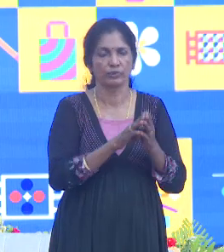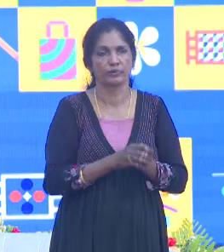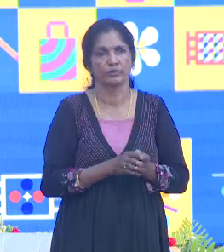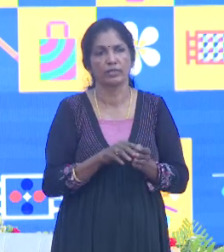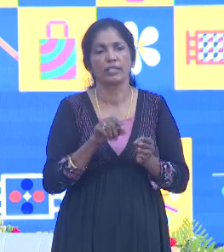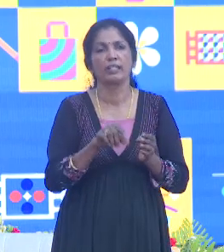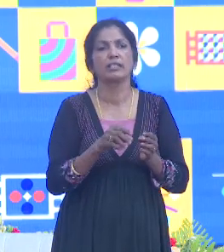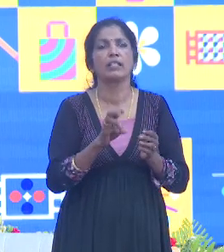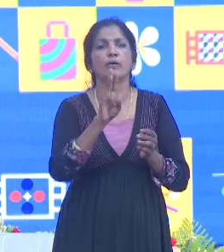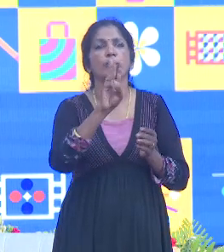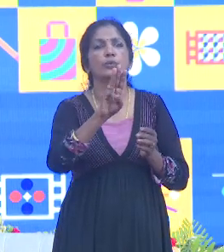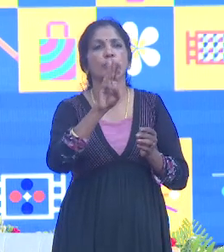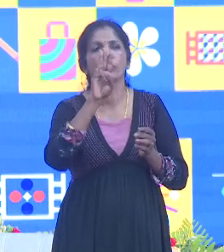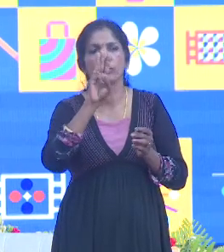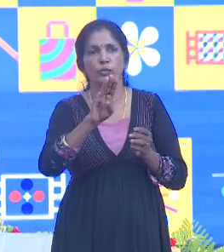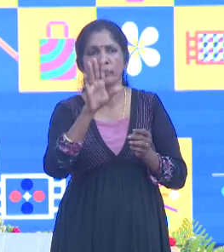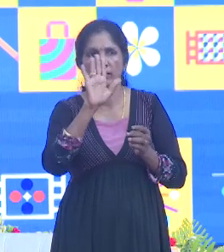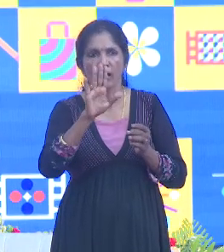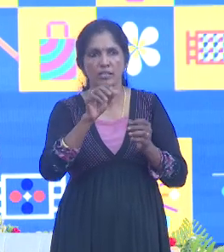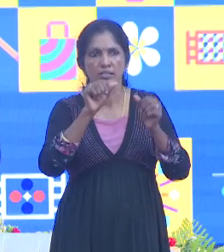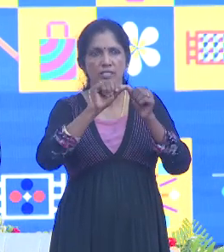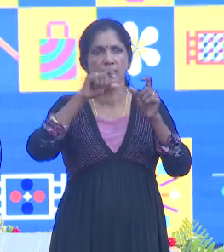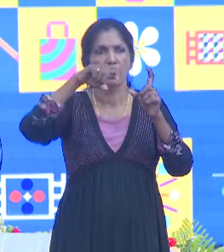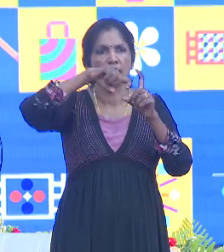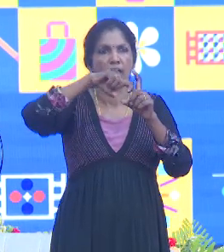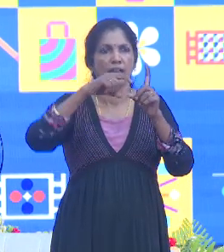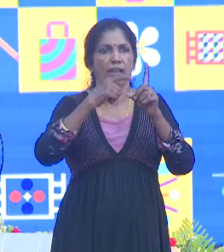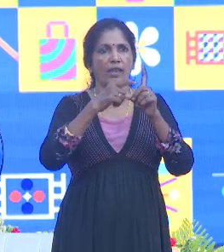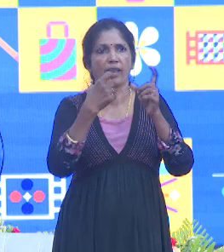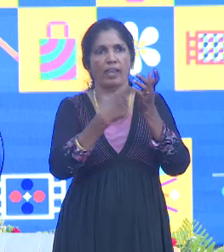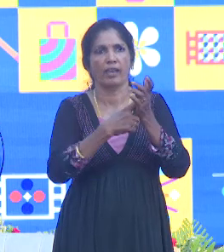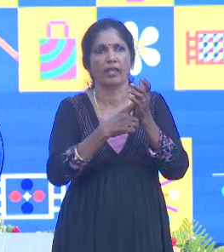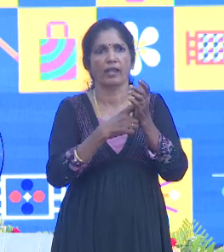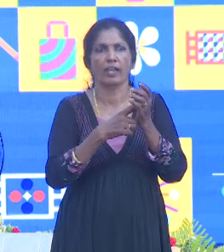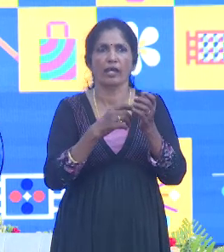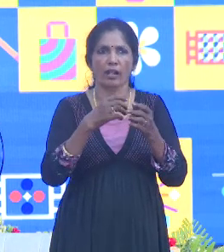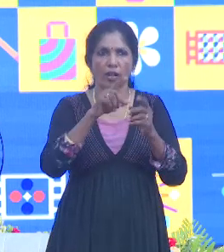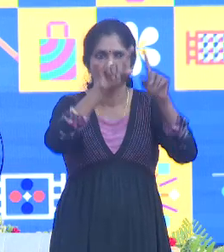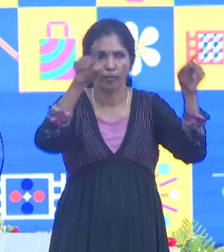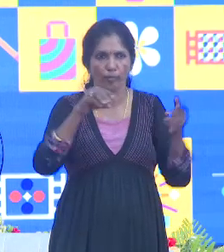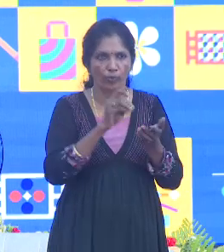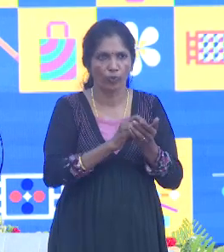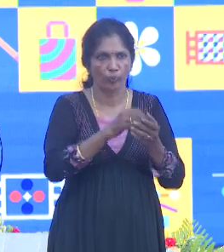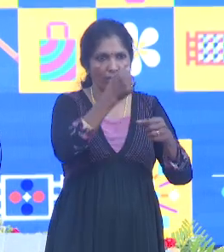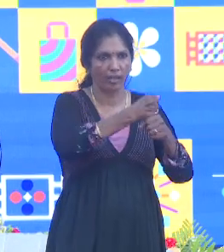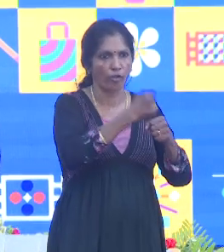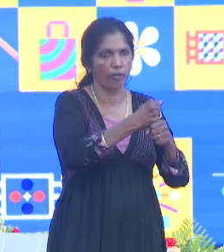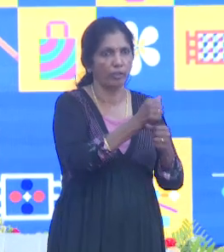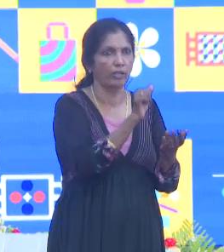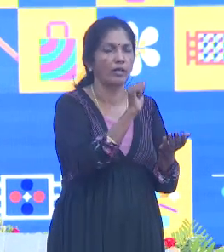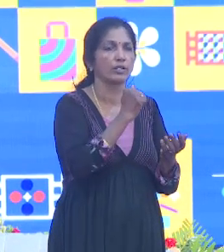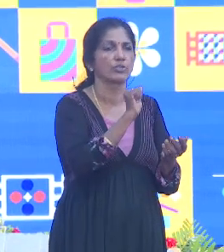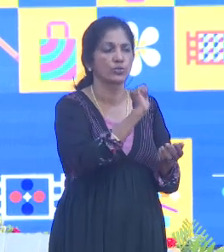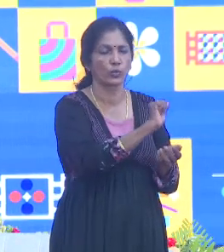അതിൽ കൂടി 335 ഏക്കർ ഭൂമി ഗവൺമെൻറ്റിൻ്റെ ഉടമസ്ഥതയിലാക്കാൻ അവർക്ക് കഴിഞ്ഞു.